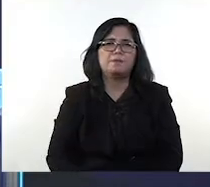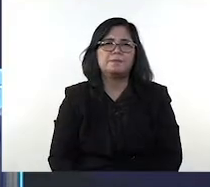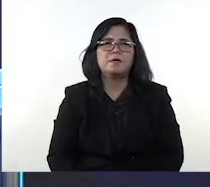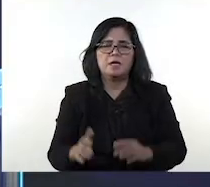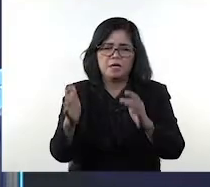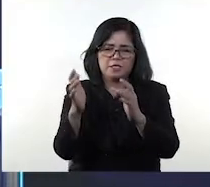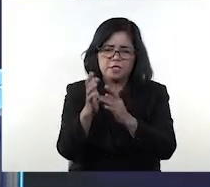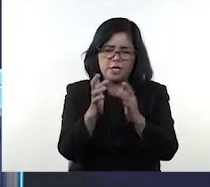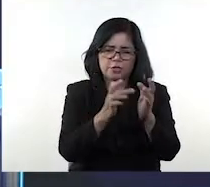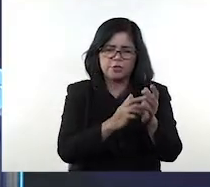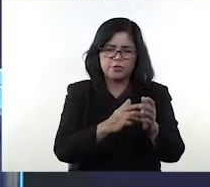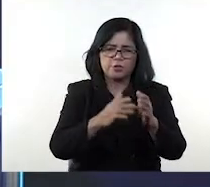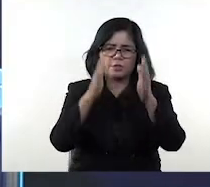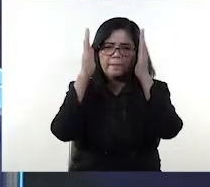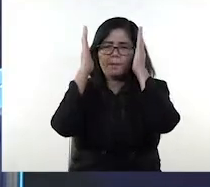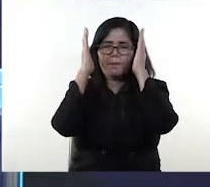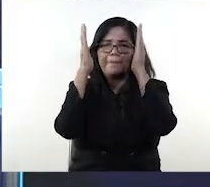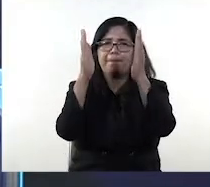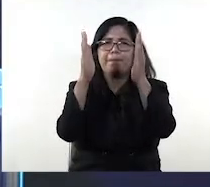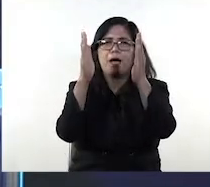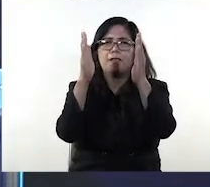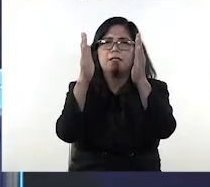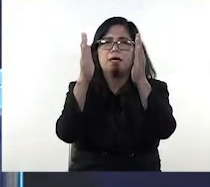Hai Yesus perhatikan